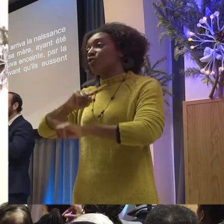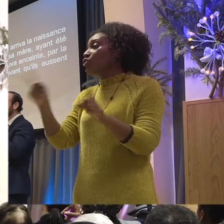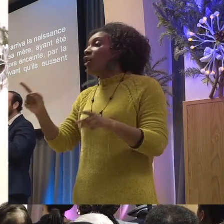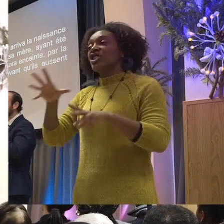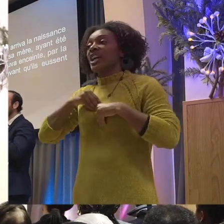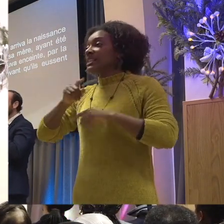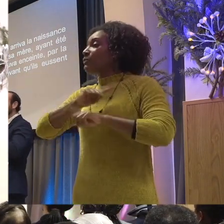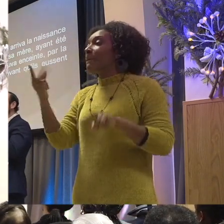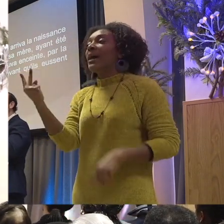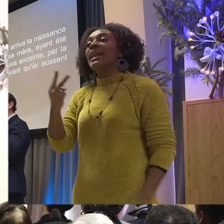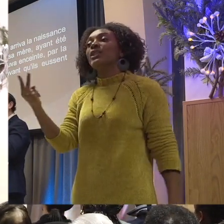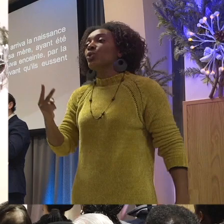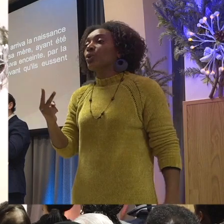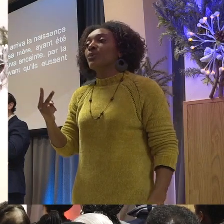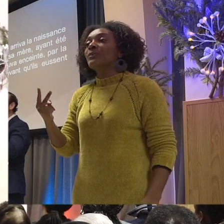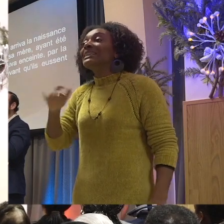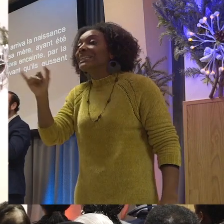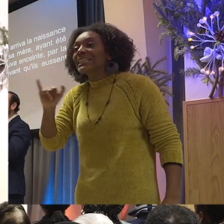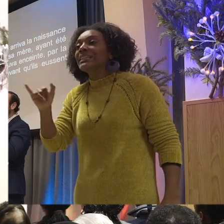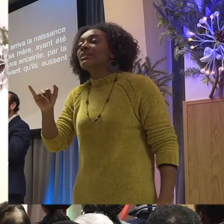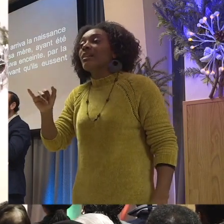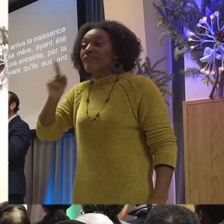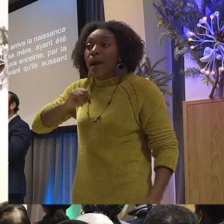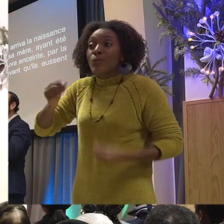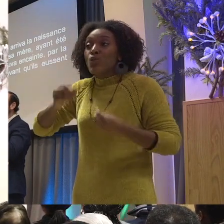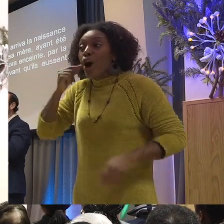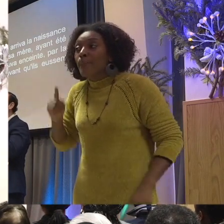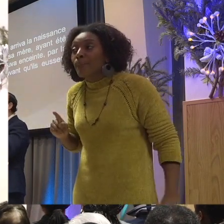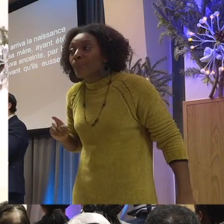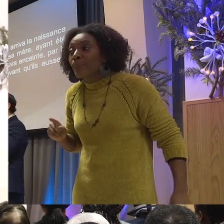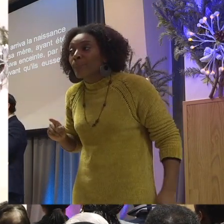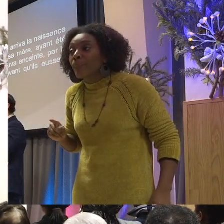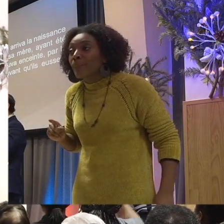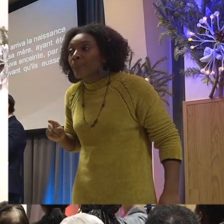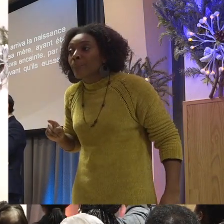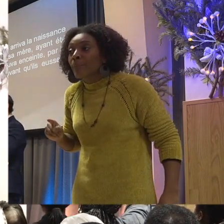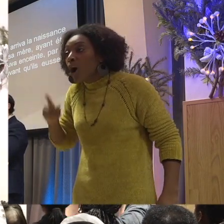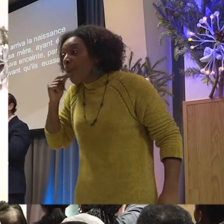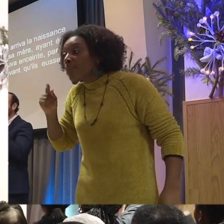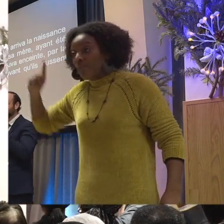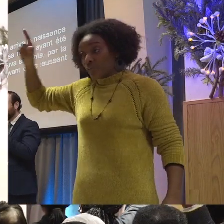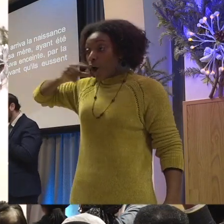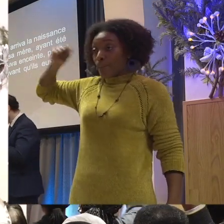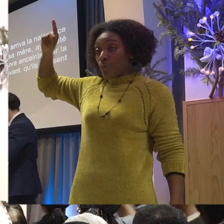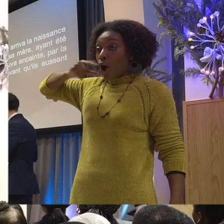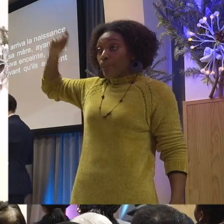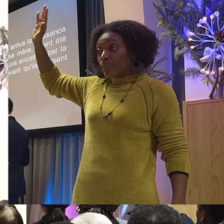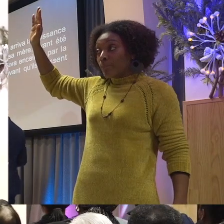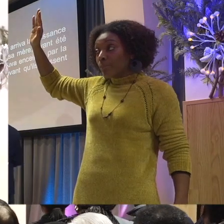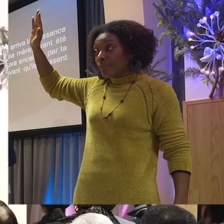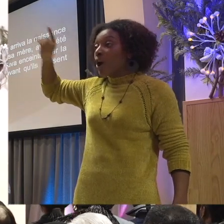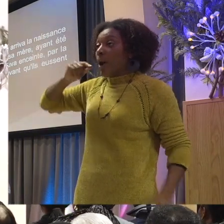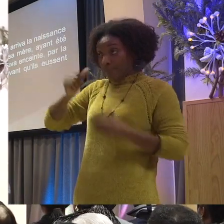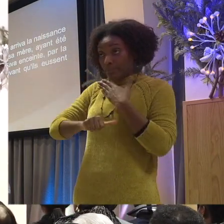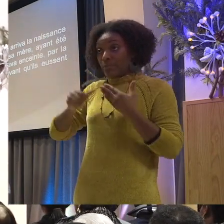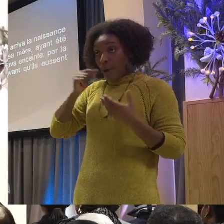maison? Est-ce que c'est Marie, à main levée? Est-ce que c'est Fabien, à main levée? Ok.